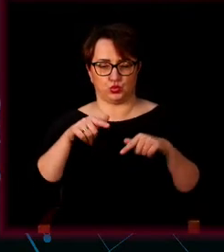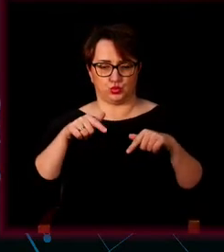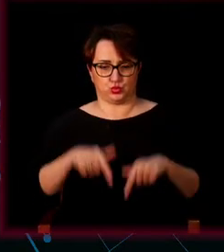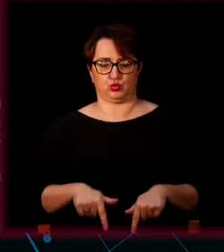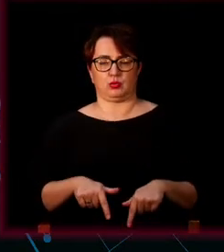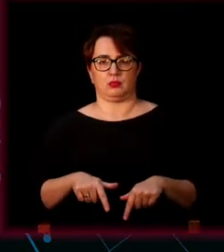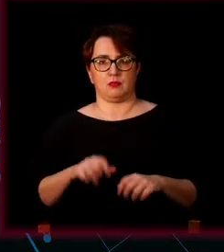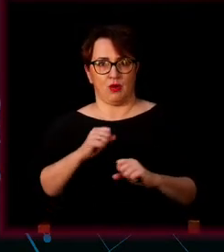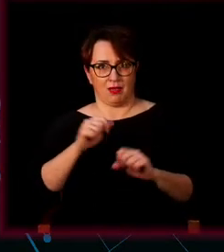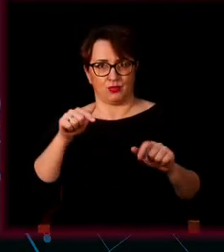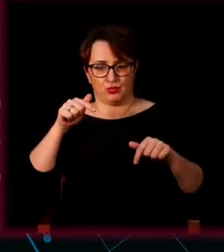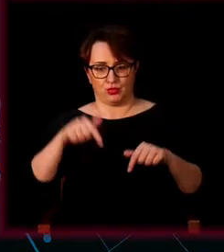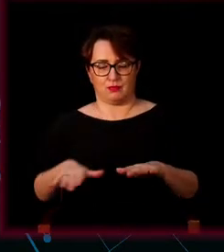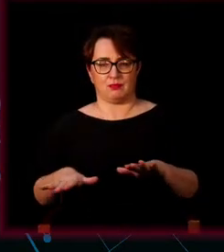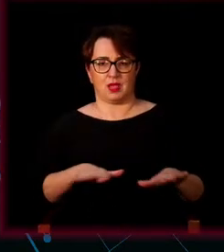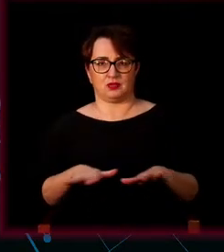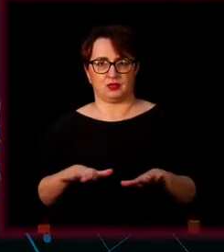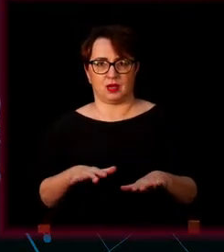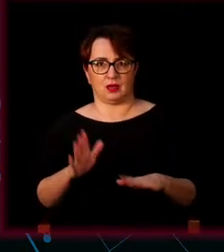już w pewnym sensie